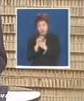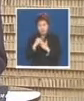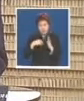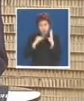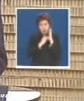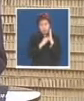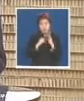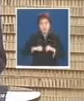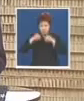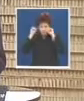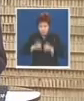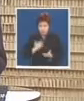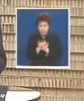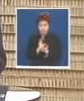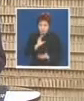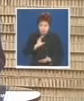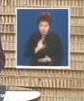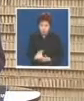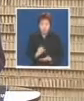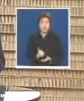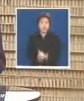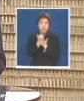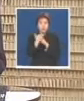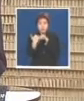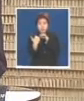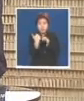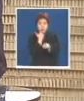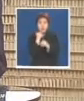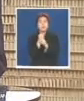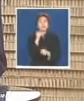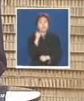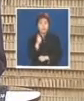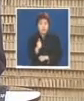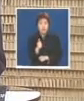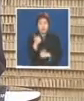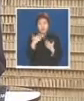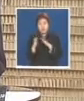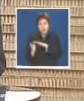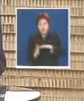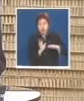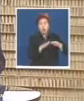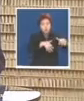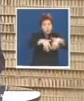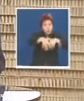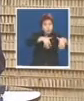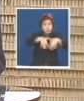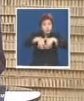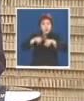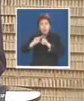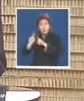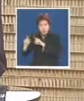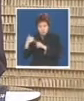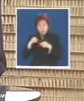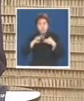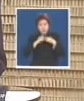ได้บอกไปแล้วว่าอนุมัติให้แน่นอนเพื่อเร่งที่จะเชื่อมต่อเส้นทางตรงนี้นะครับส่วนเส้นทางของท้องถิ่นนะครับมีหลายเส้นทางครับซึ่